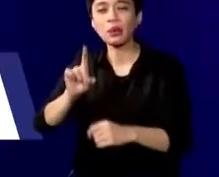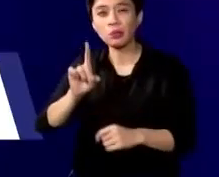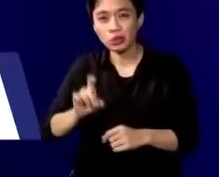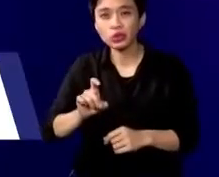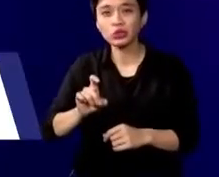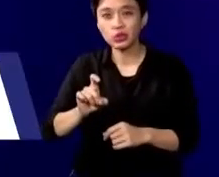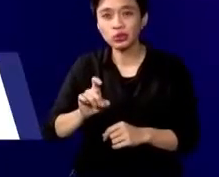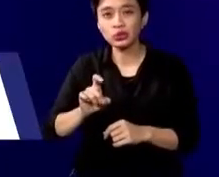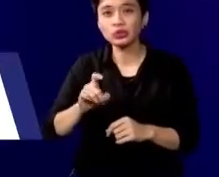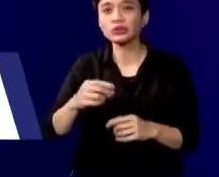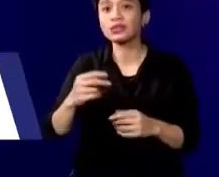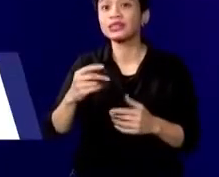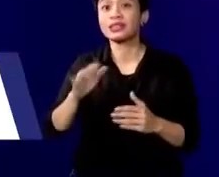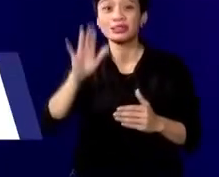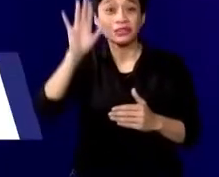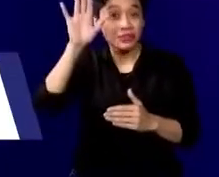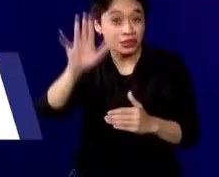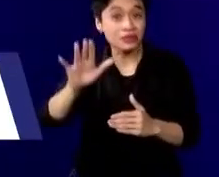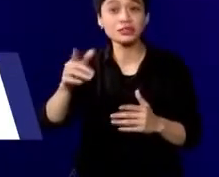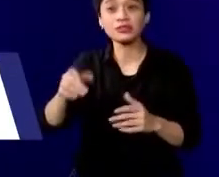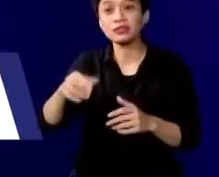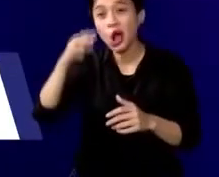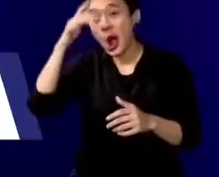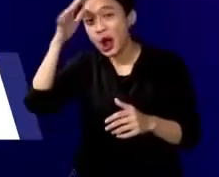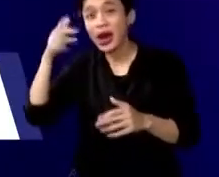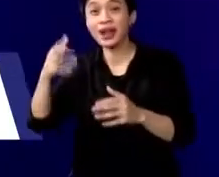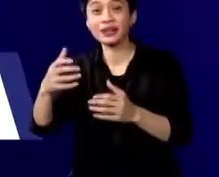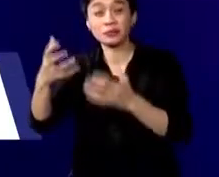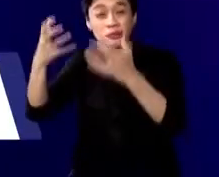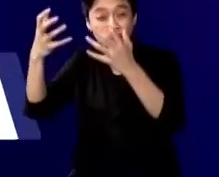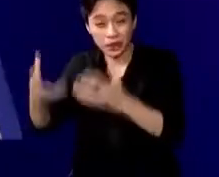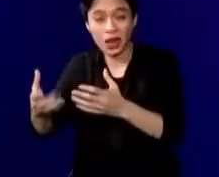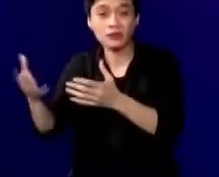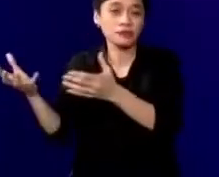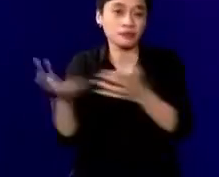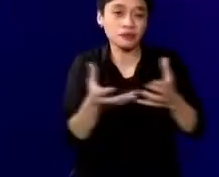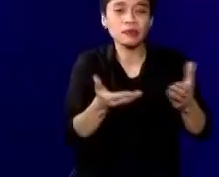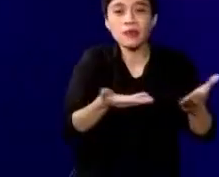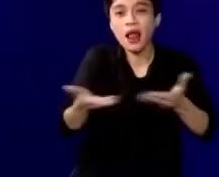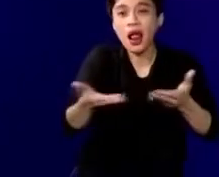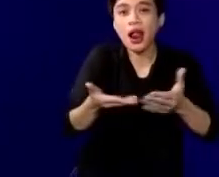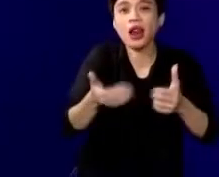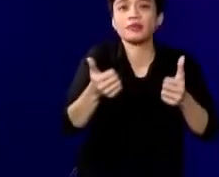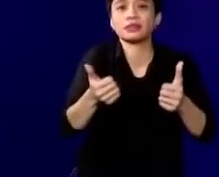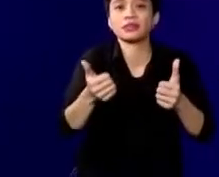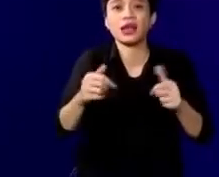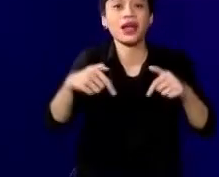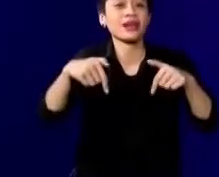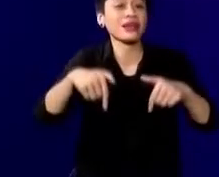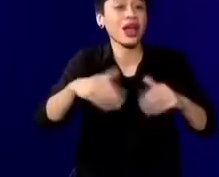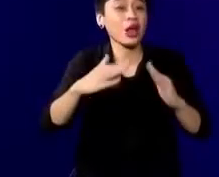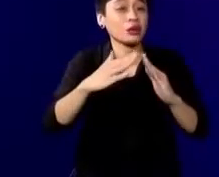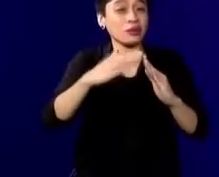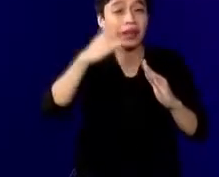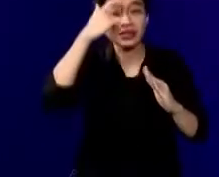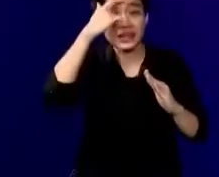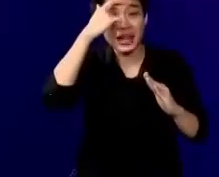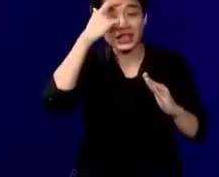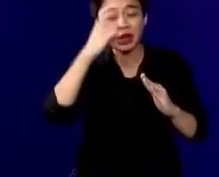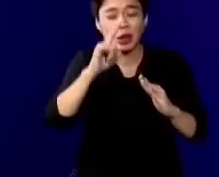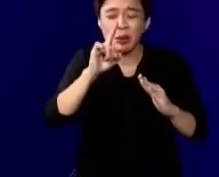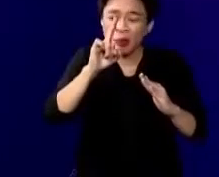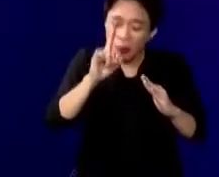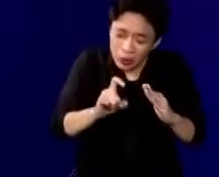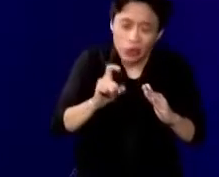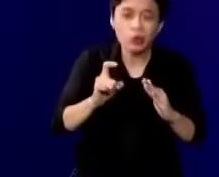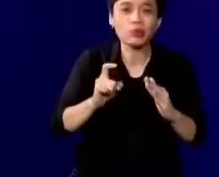semua bisa tertangani dengan baik Karena bagaimanapun rumah sakit saat ini tetap harus memberikan